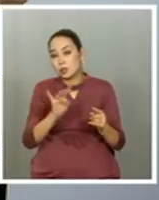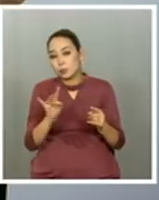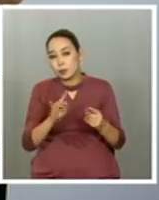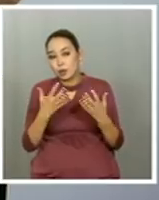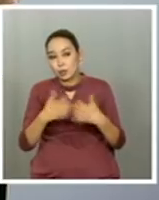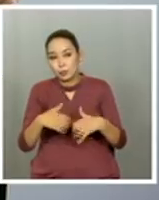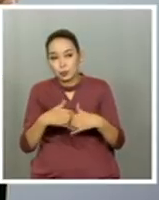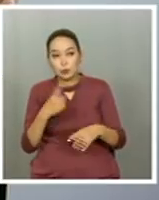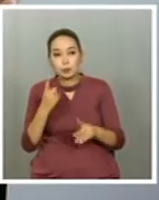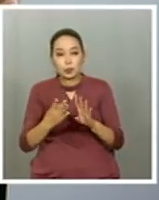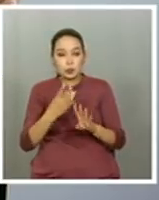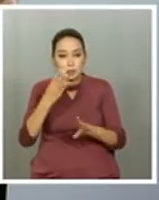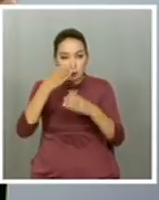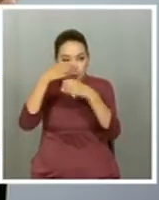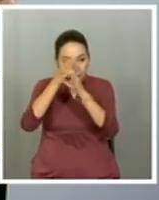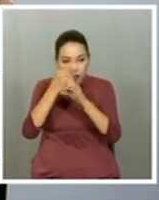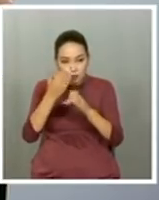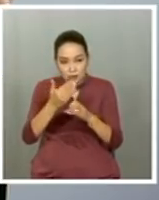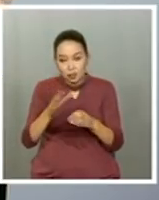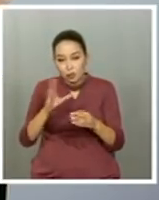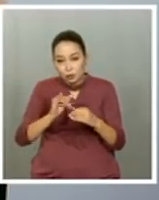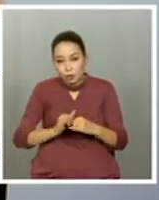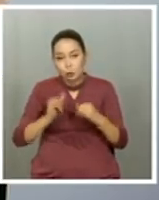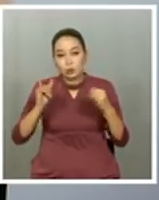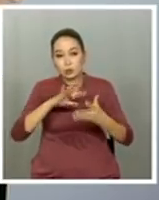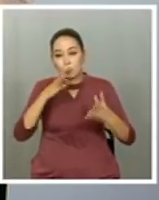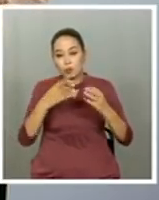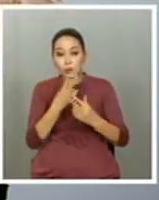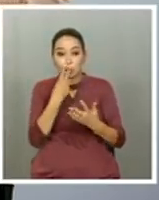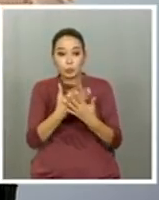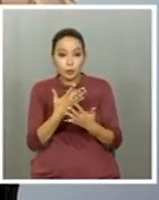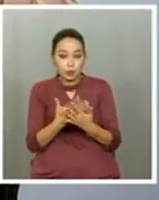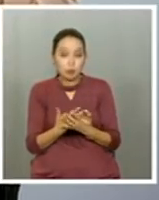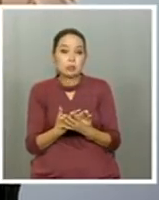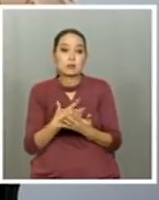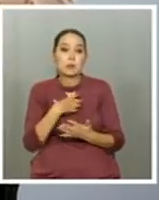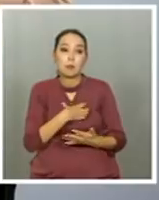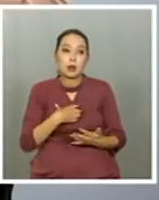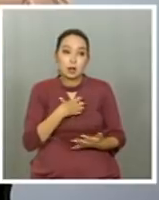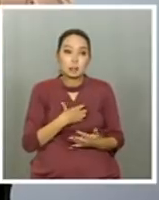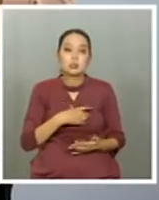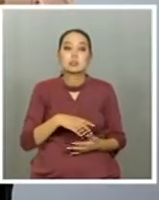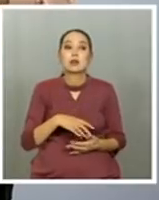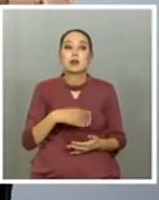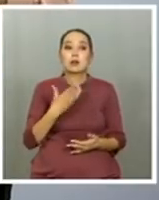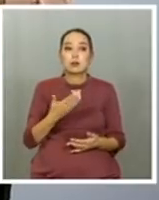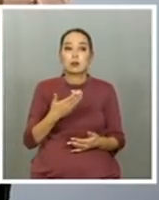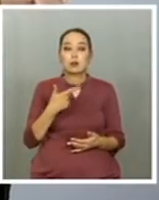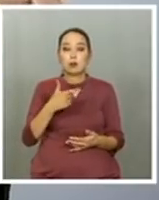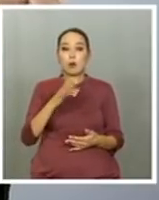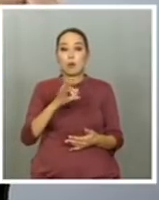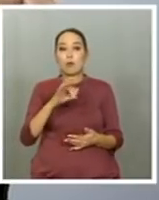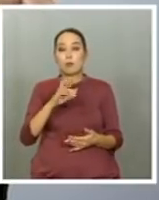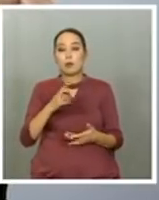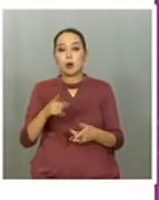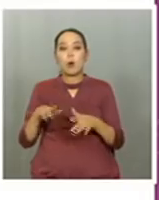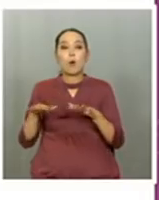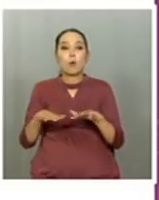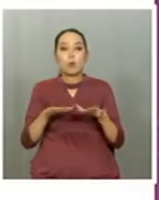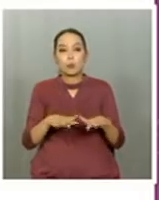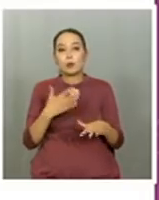бірінші микроскоптың ұлғайту көрсеткіші маңызды. Оны біз OB, яғни объективтің Г дегеніміз бұл